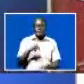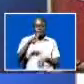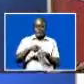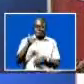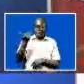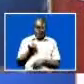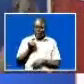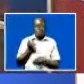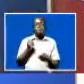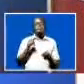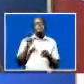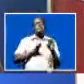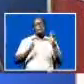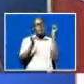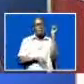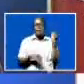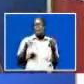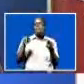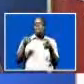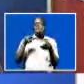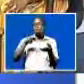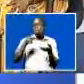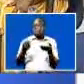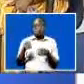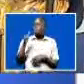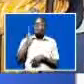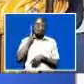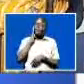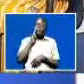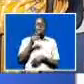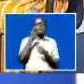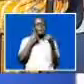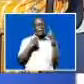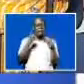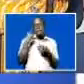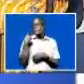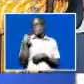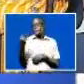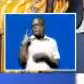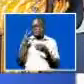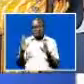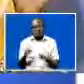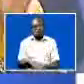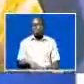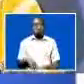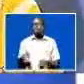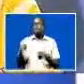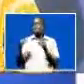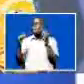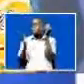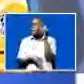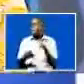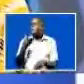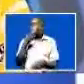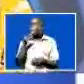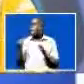kitu kinachotokea kibaya, ndo mwanamke anaanza kulia. Ndo haya ya juzi ya Tunguja kuingia Tundune, alafu ati wanaume wabaya. Wabaya gani